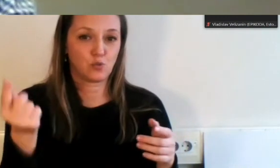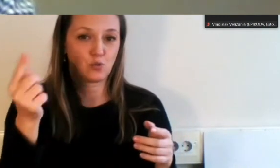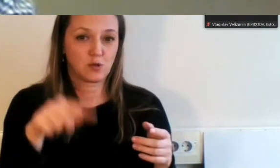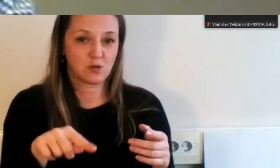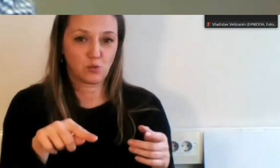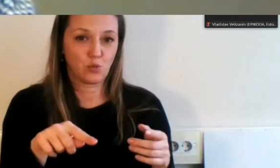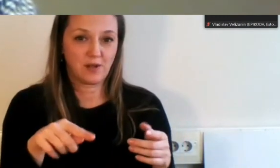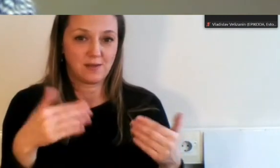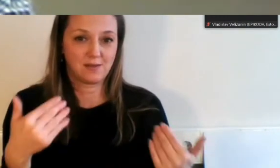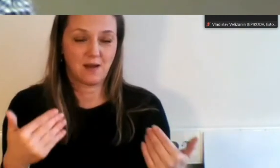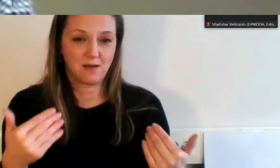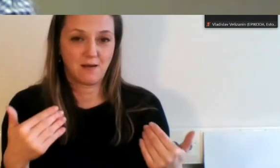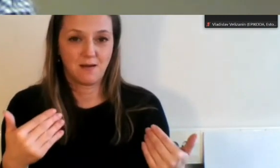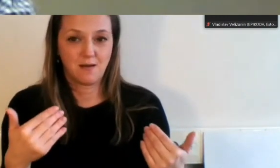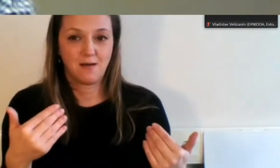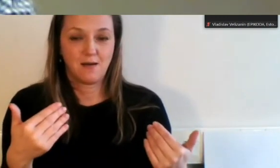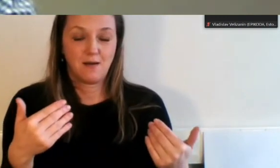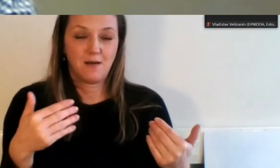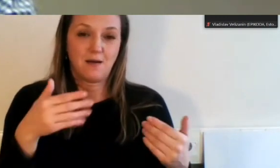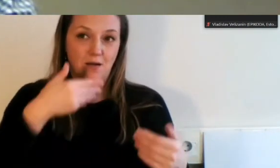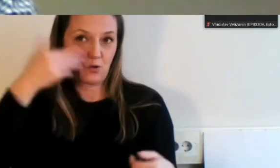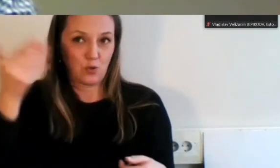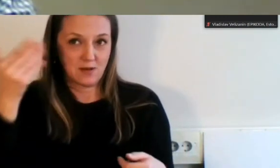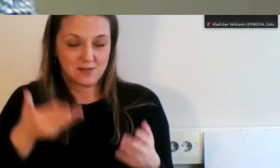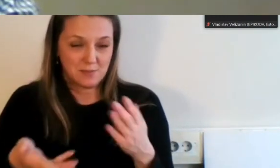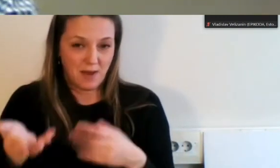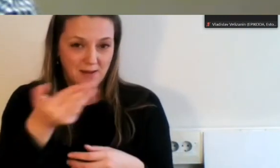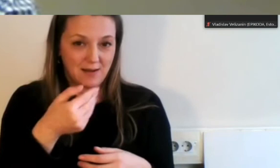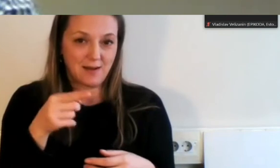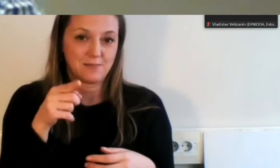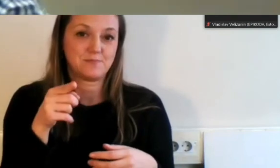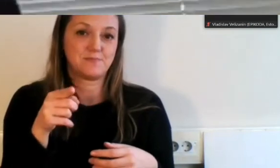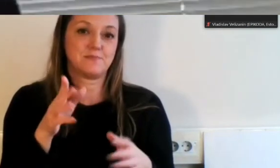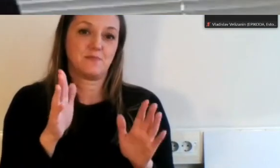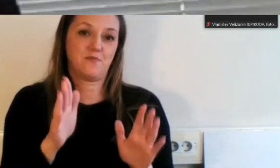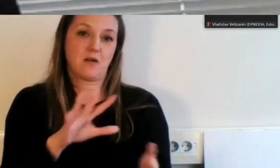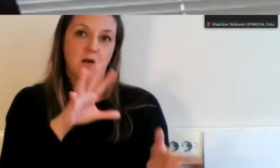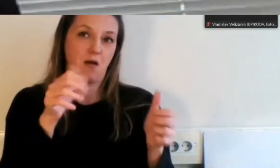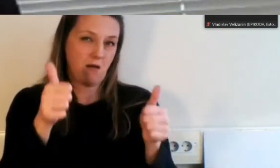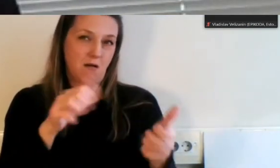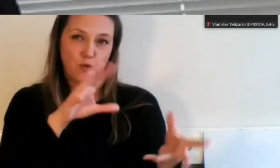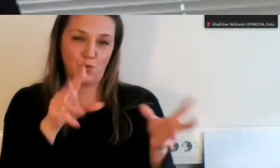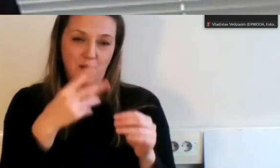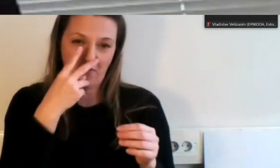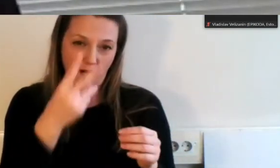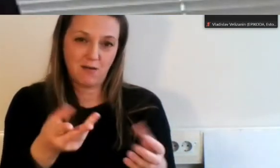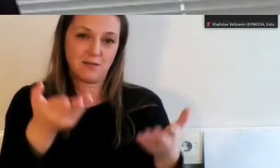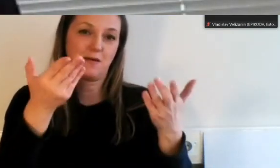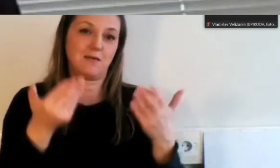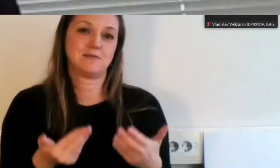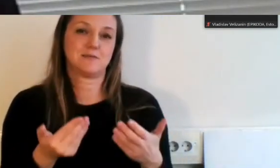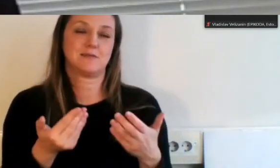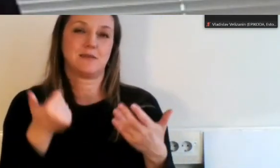kas COVID-i vaktsiini võib teha muu vaktsiiniga koos näiteks hepatiidi vastu? Ja, võib küll.